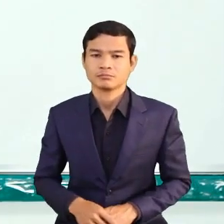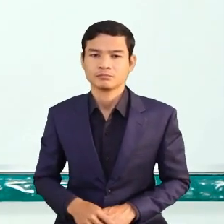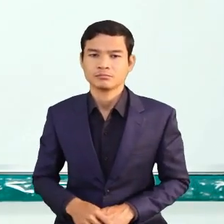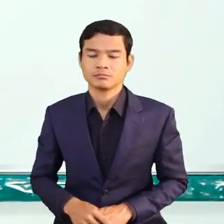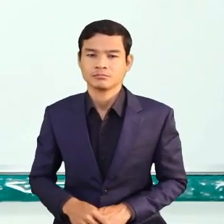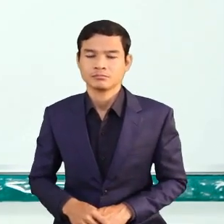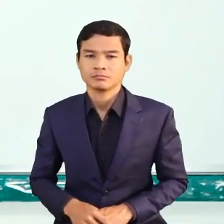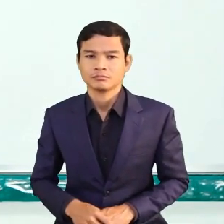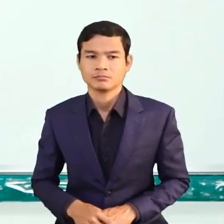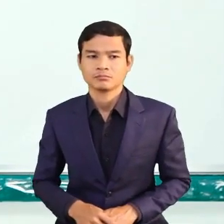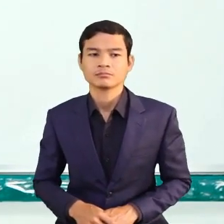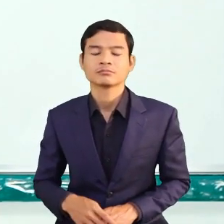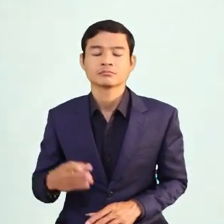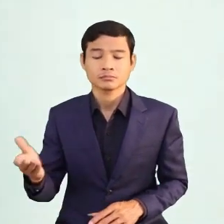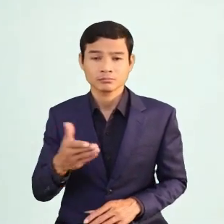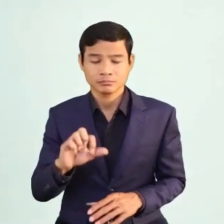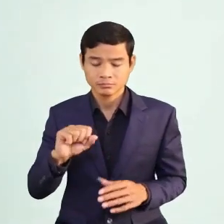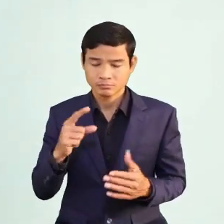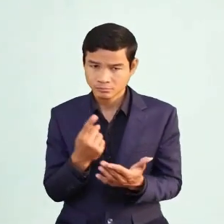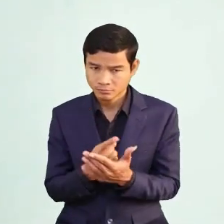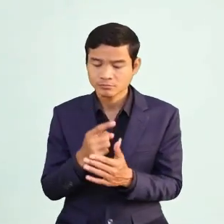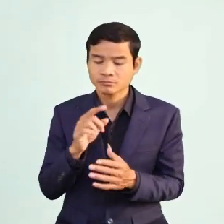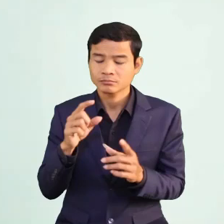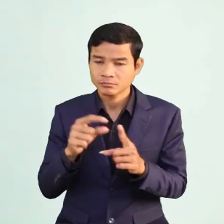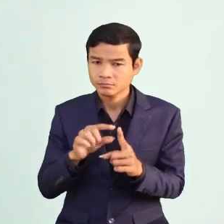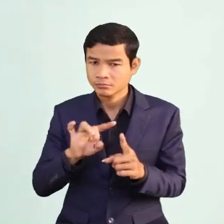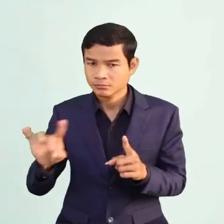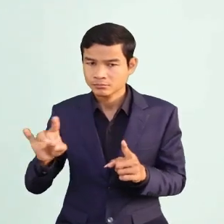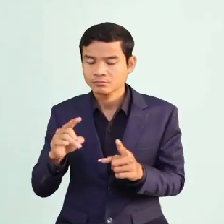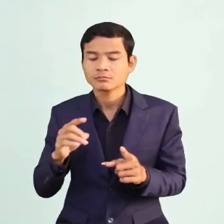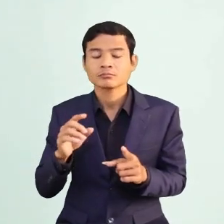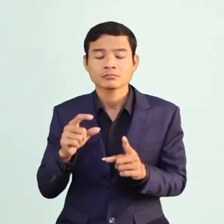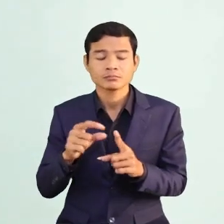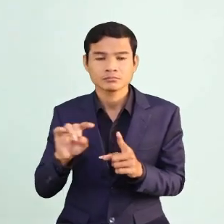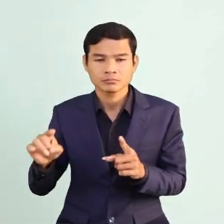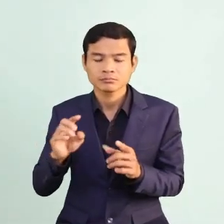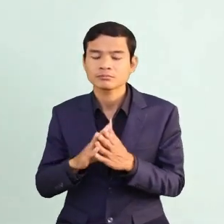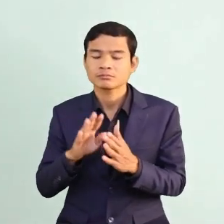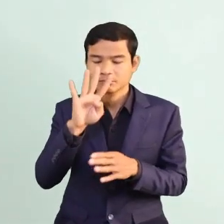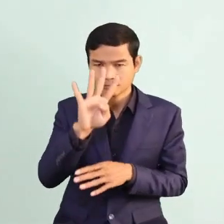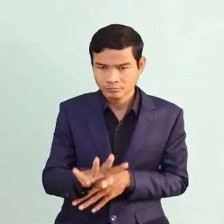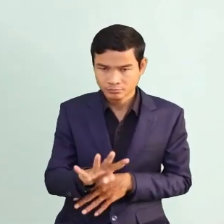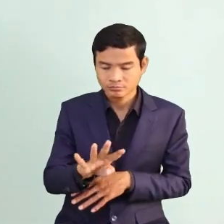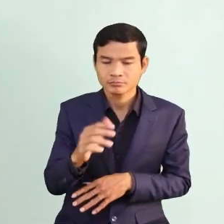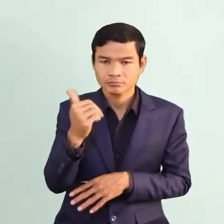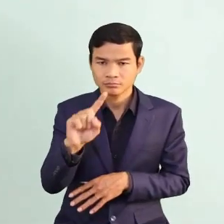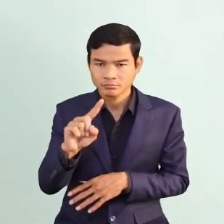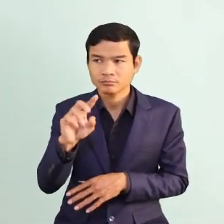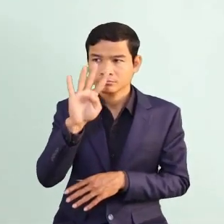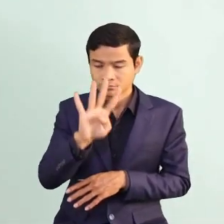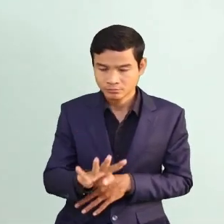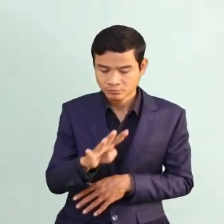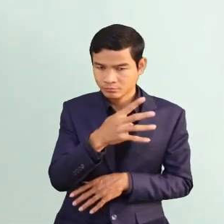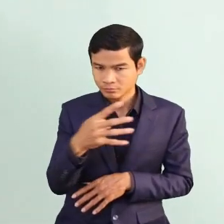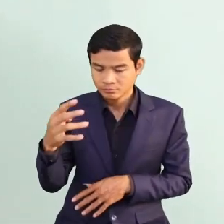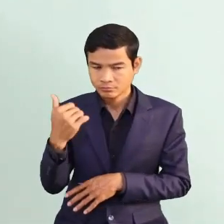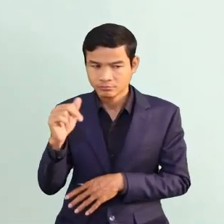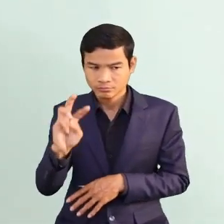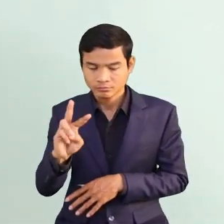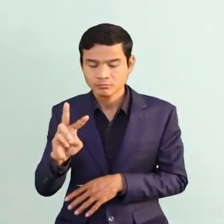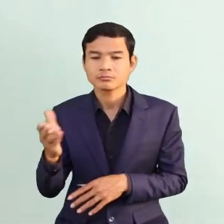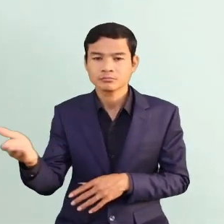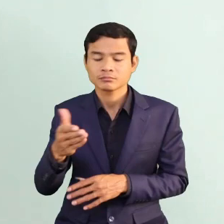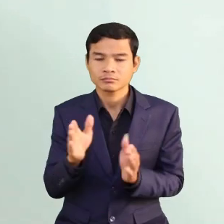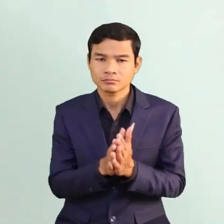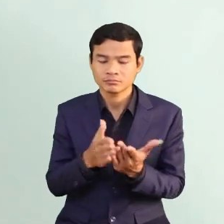จากก้นก้นเราจะรวมอ่านเชียงในตารางตีมุ้ยนั่งตารางตีปีขังเลยนี่นะตายจมพกได้ปมีนสิเพย์จมหนุ่ยในขนม